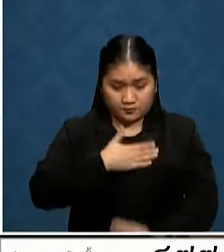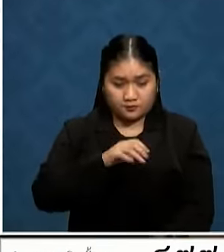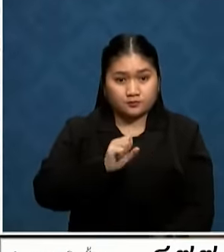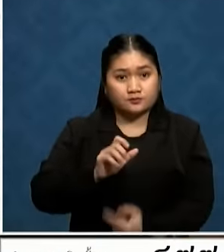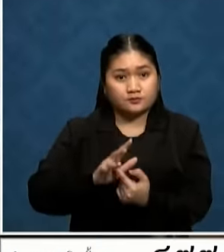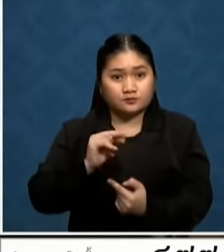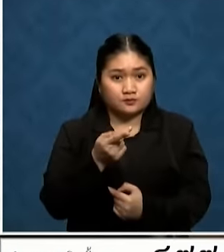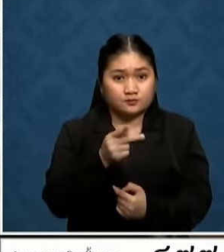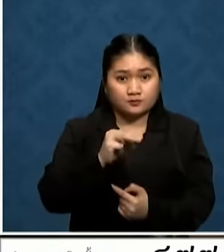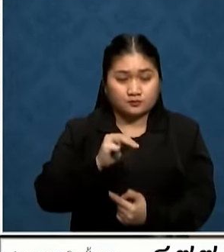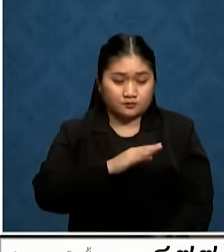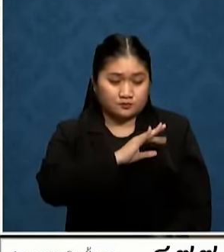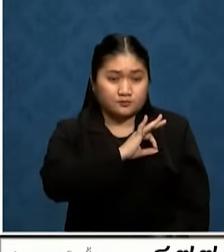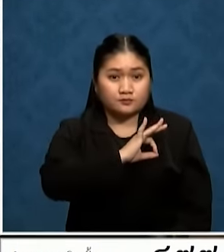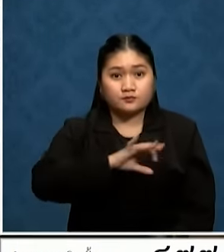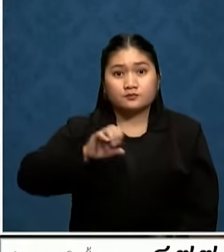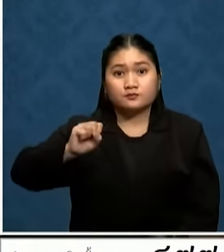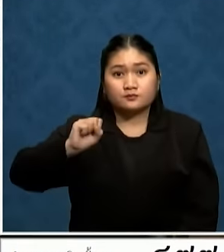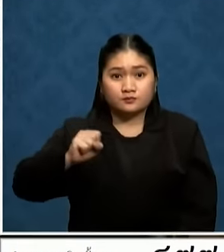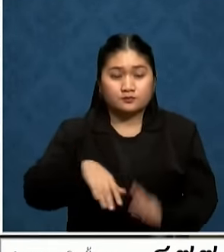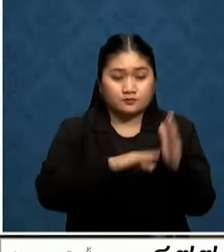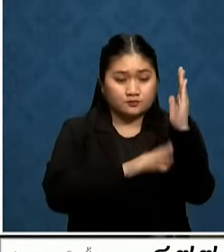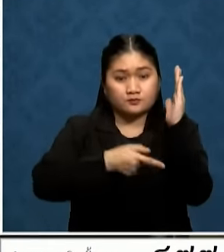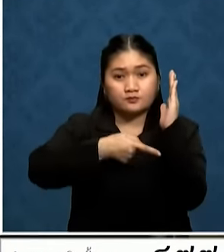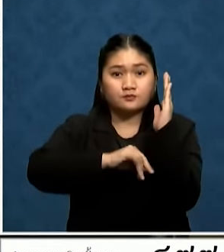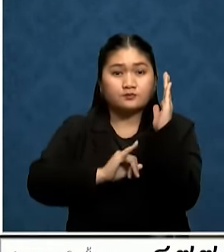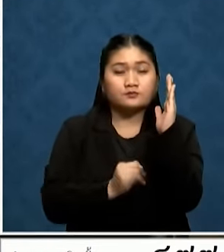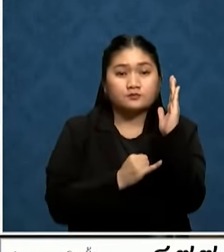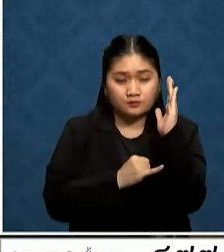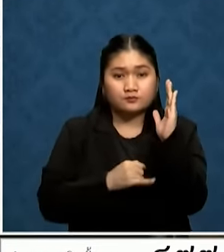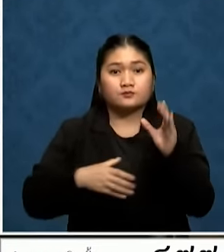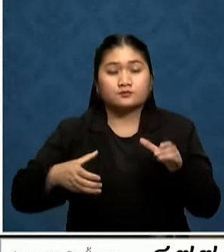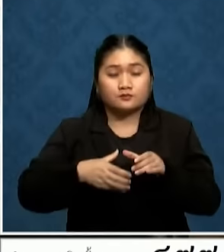สมาชิสภาผู้แทนลสดรจัหดประจวบขดิขันพักภูมใจไทยครั